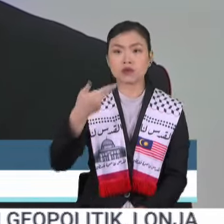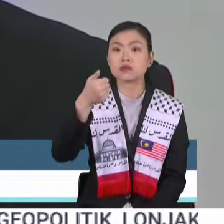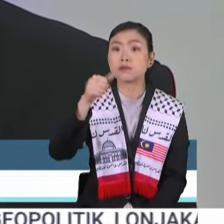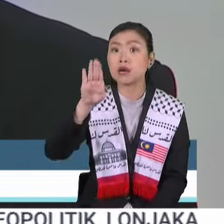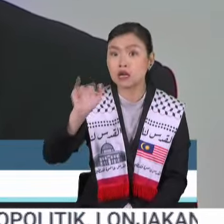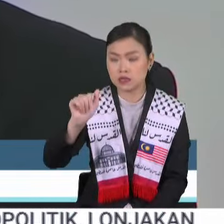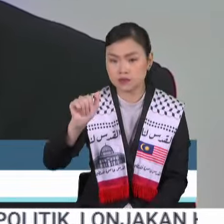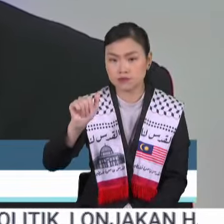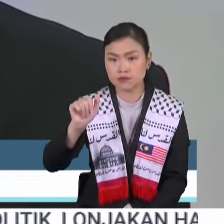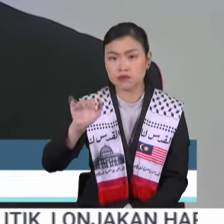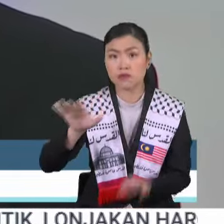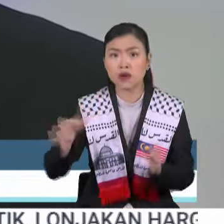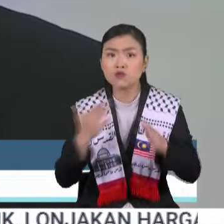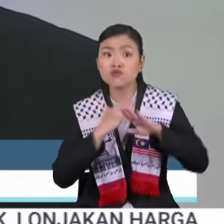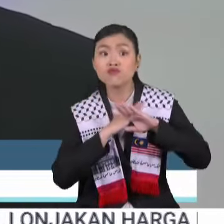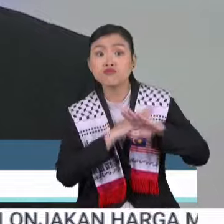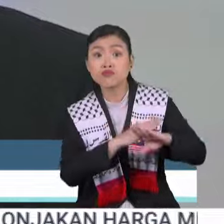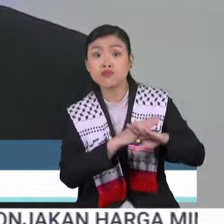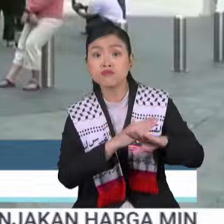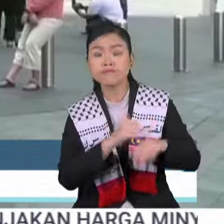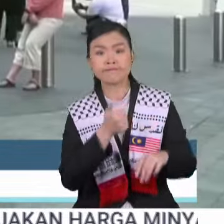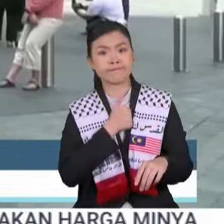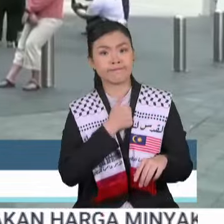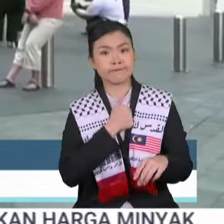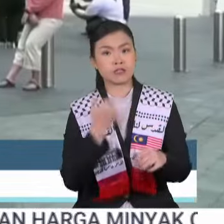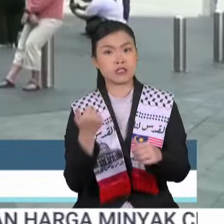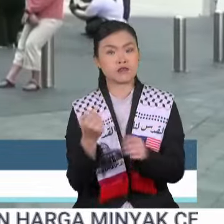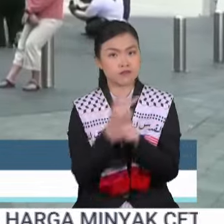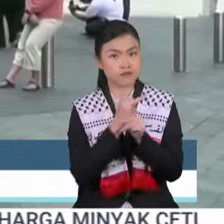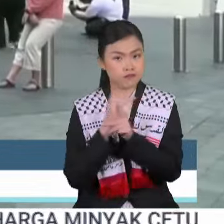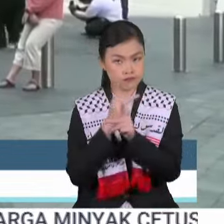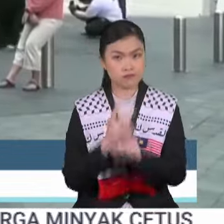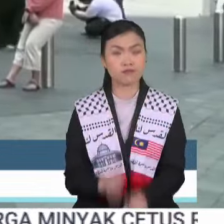Pencegahannya macam tadi lah, kita kena cakna dengan diri sendiri.